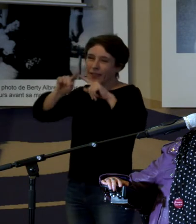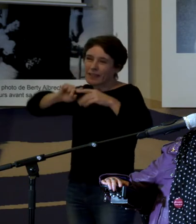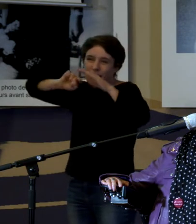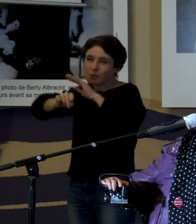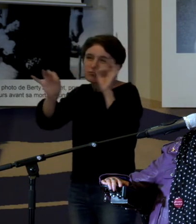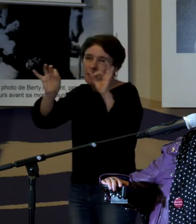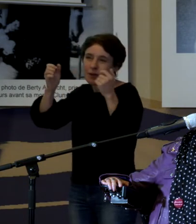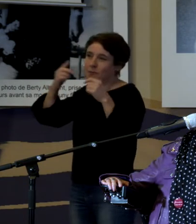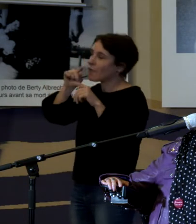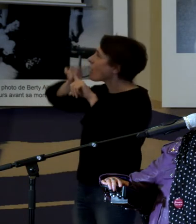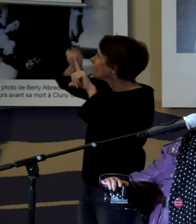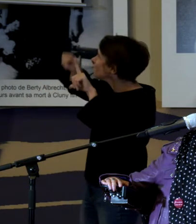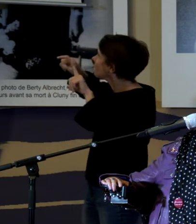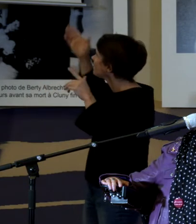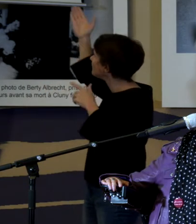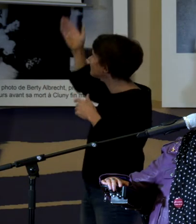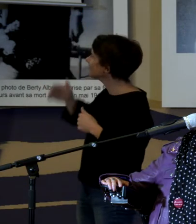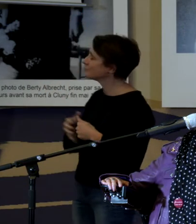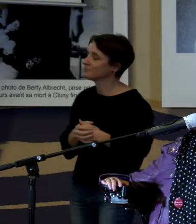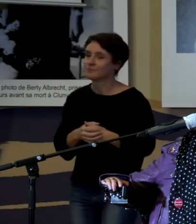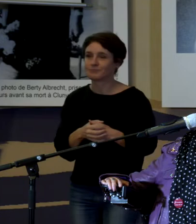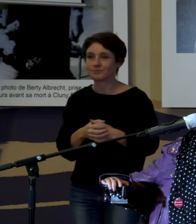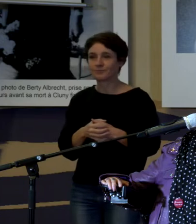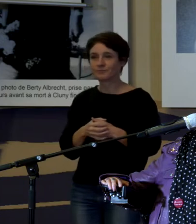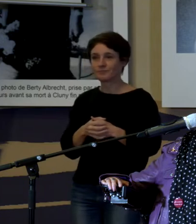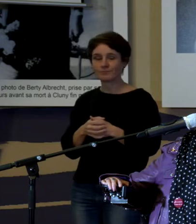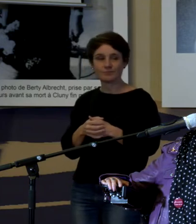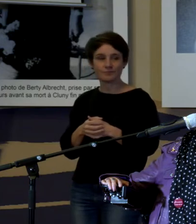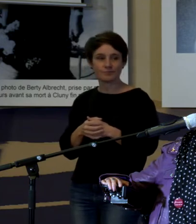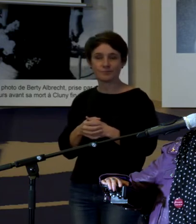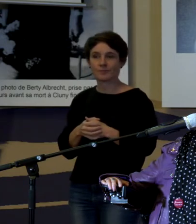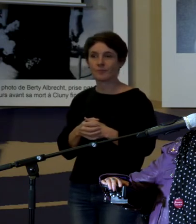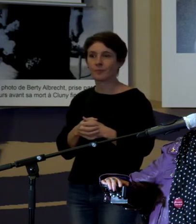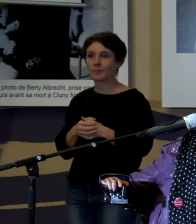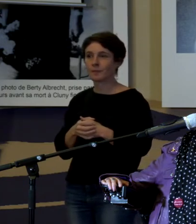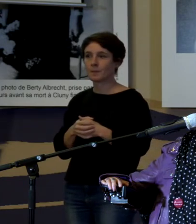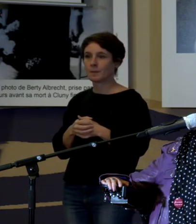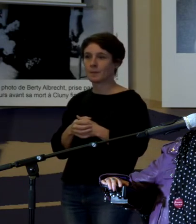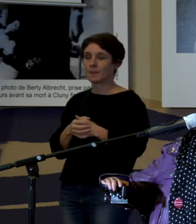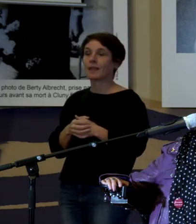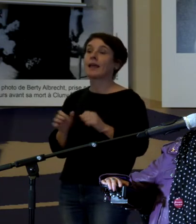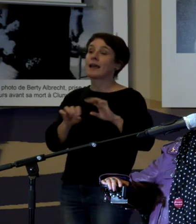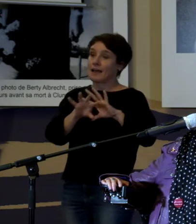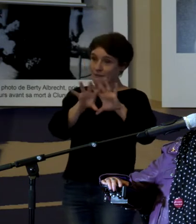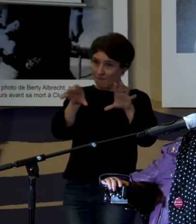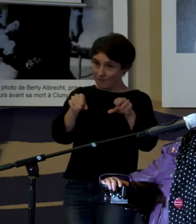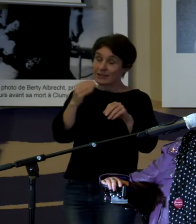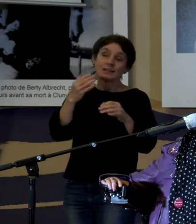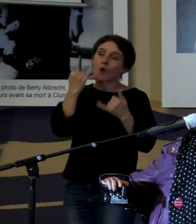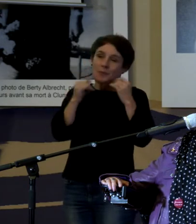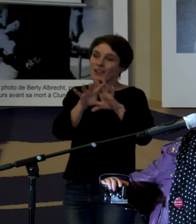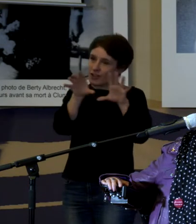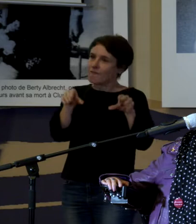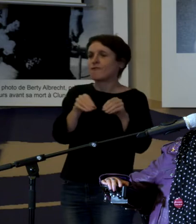mais ce petit graphique hein, montre que plus le milieu de la famille des élèves est